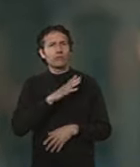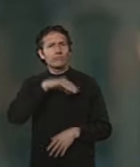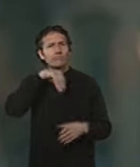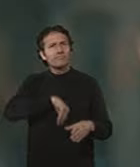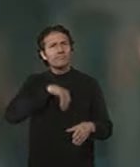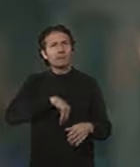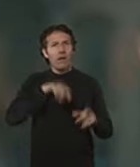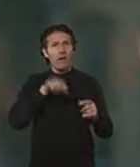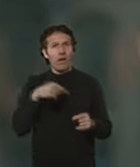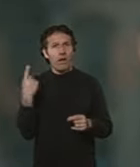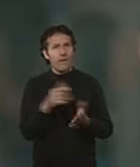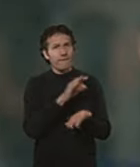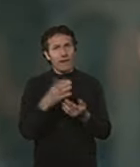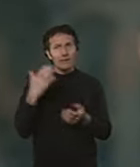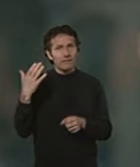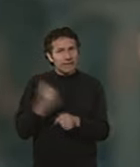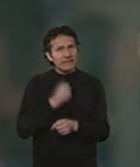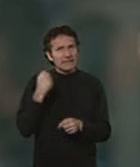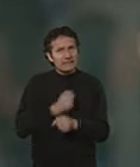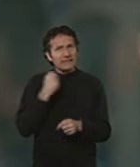du travail elle l'a